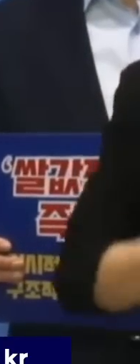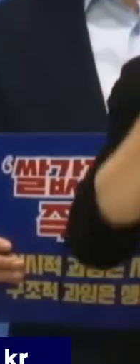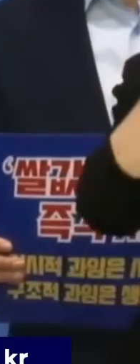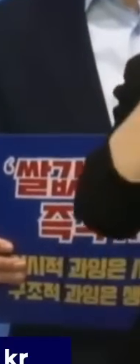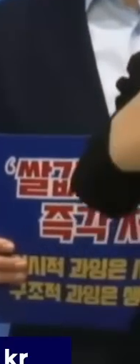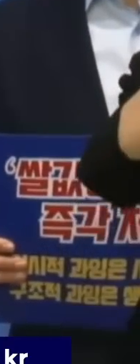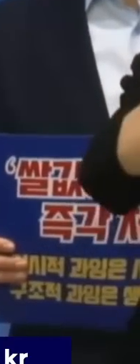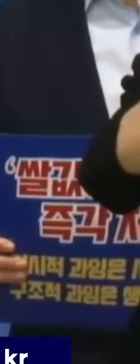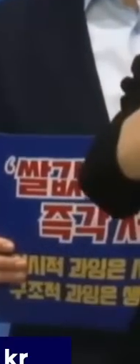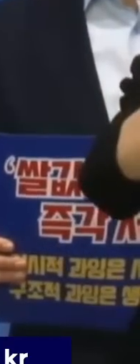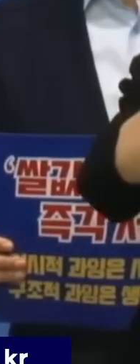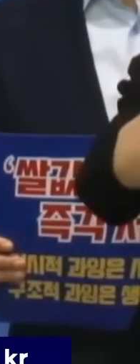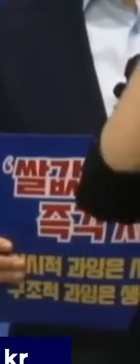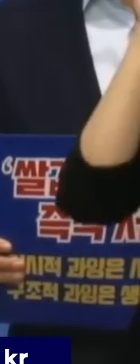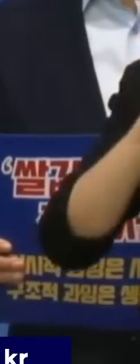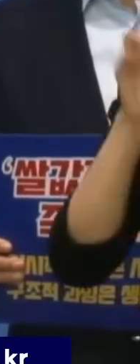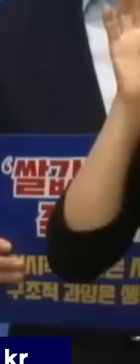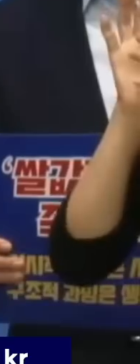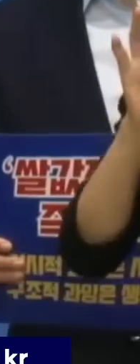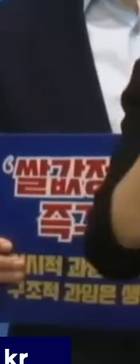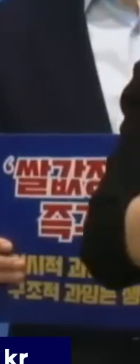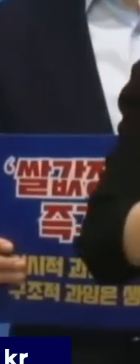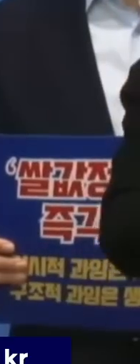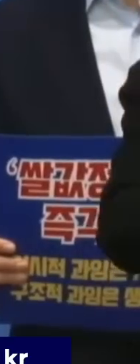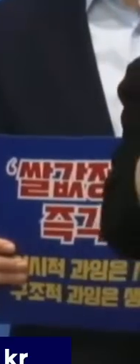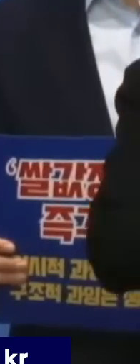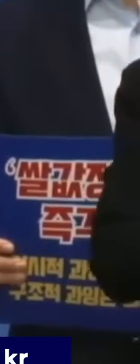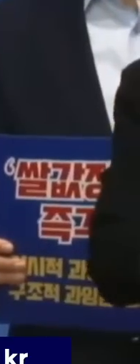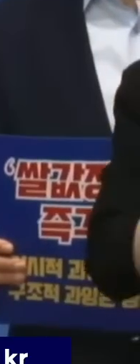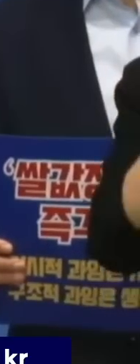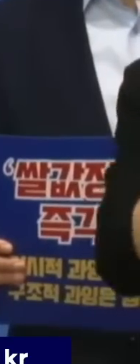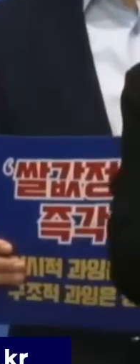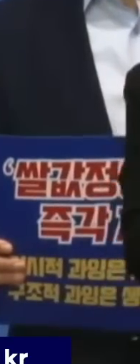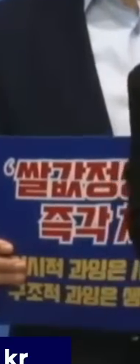양곡관리법 개정안을 상정해서 소위를 통과하고 또 어제는